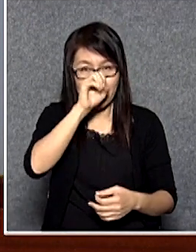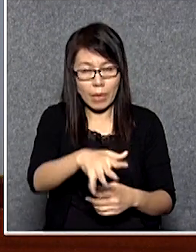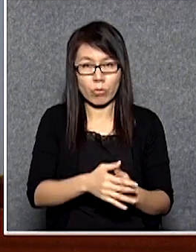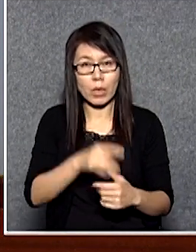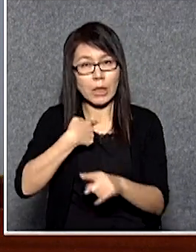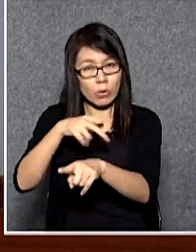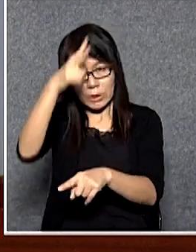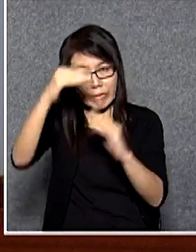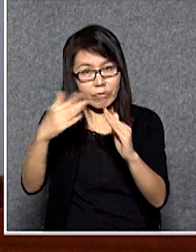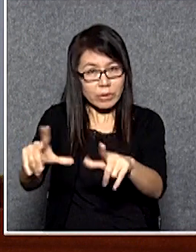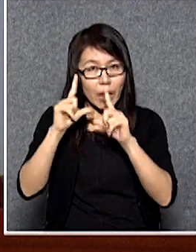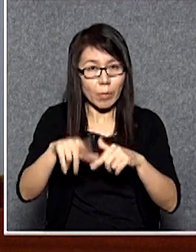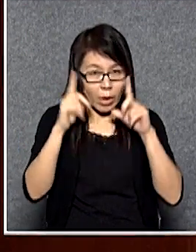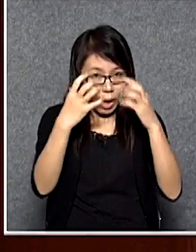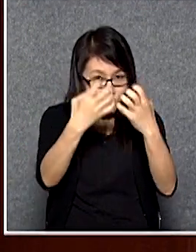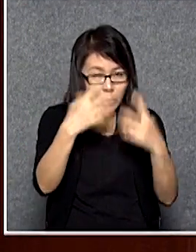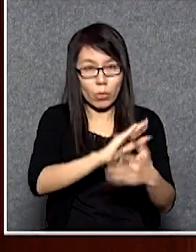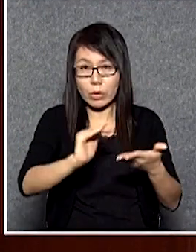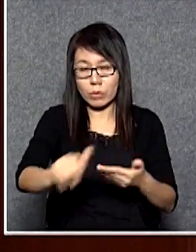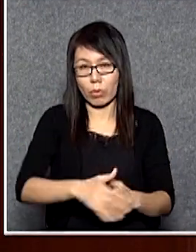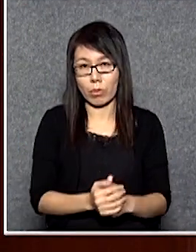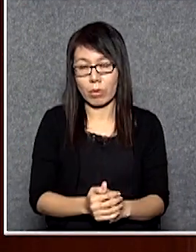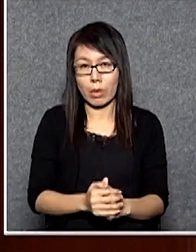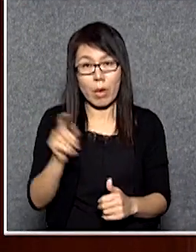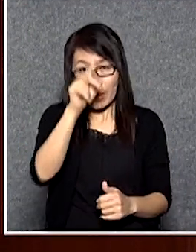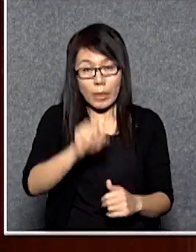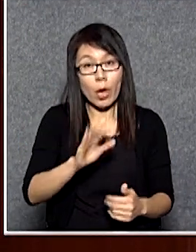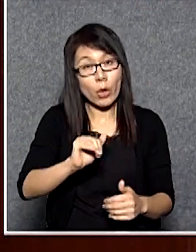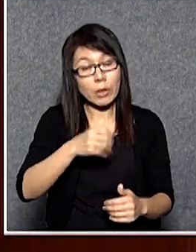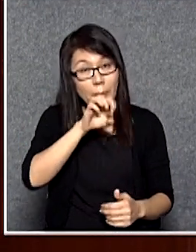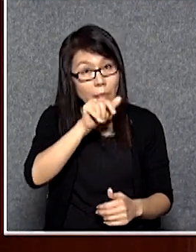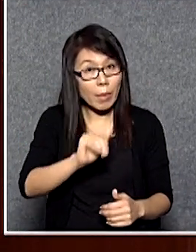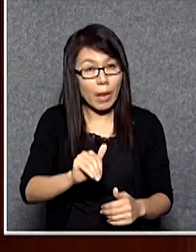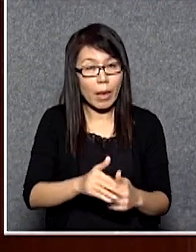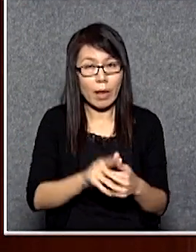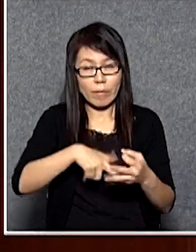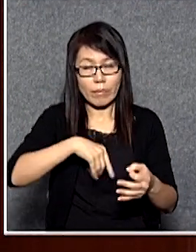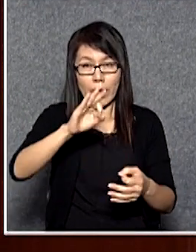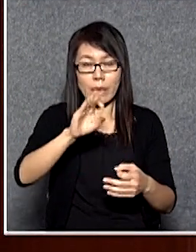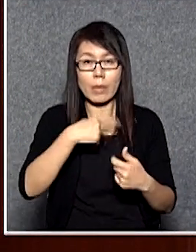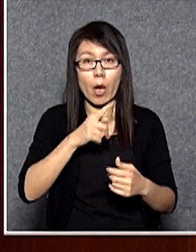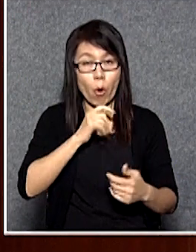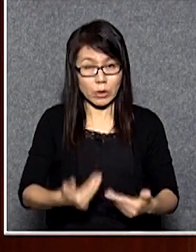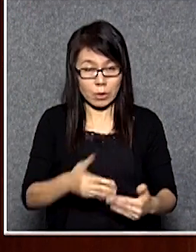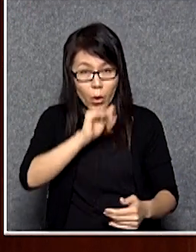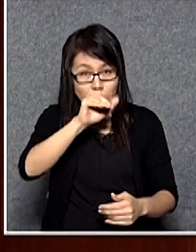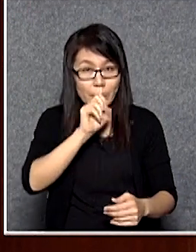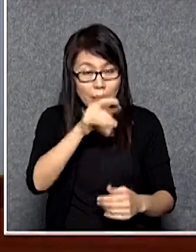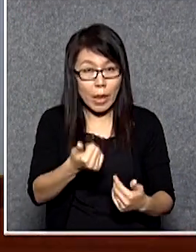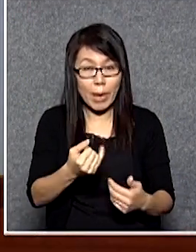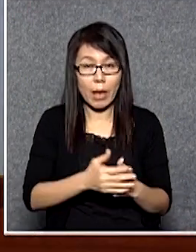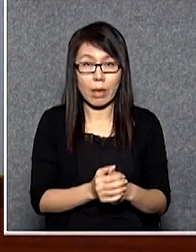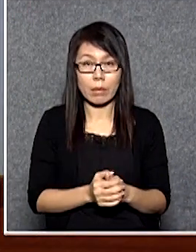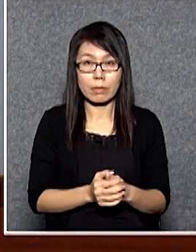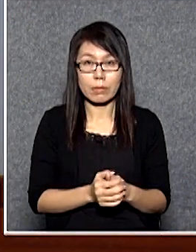官員答。我留意得好清楚。 范國威議員，你係 我可以問得未啊，主席？ 范國威議員，你 我係咪而家可以問得啦？